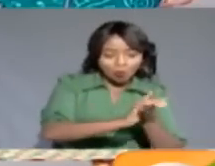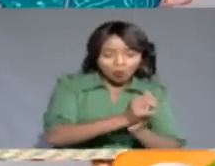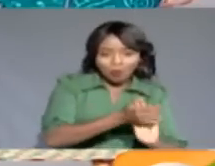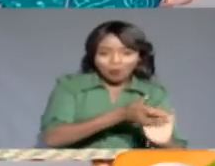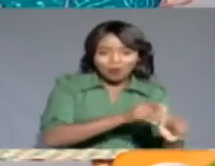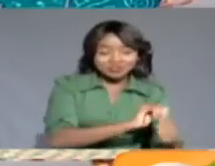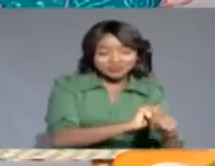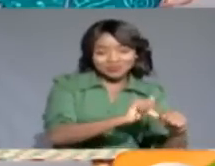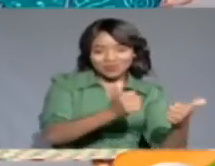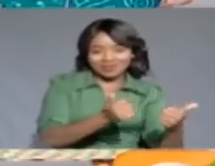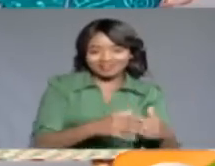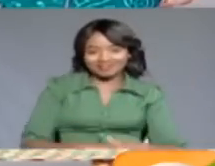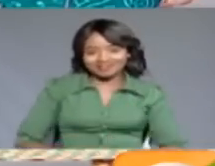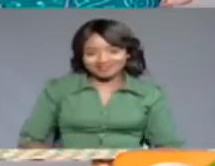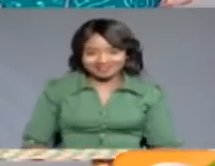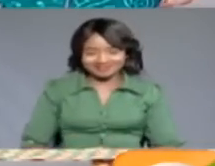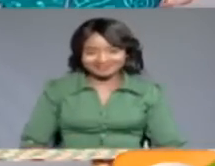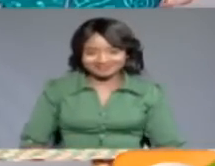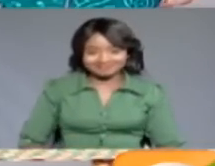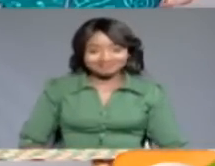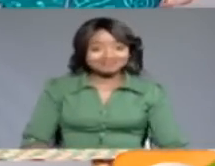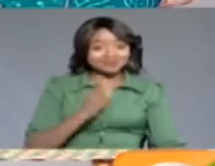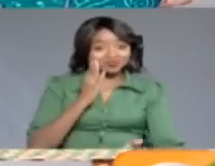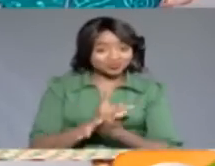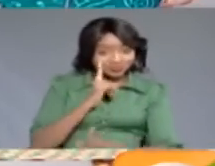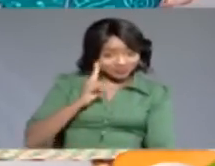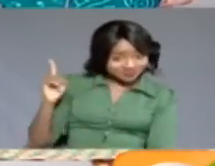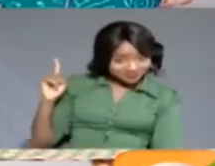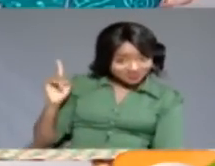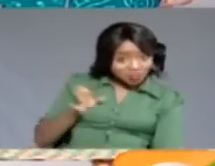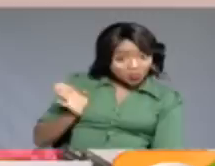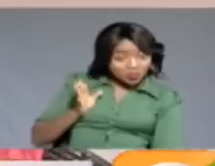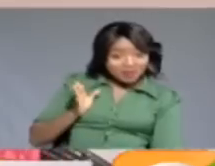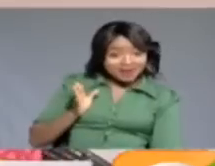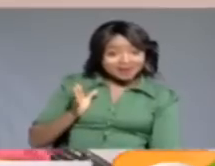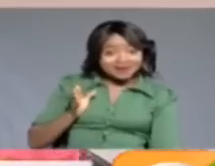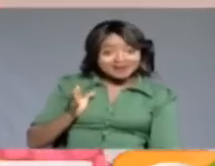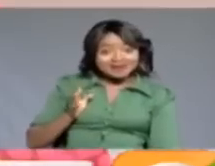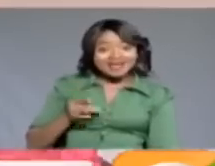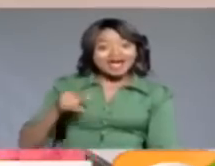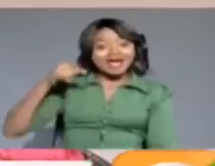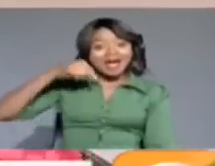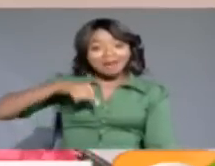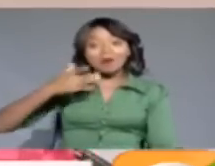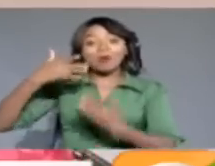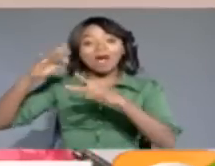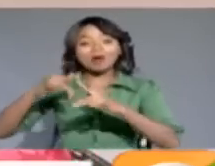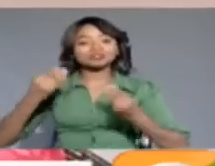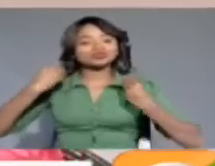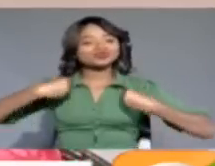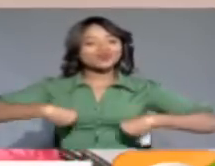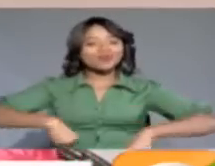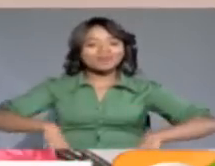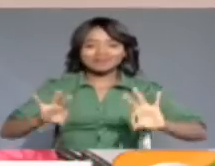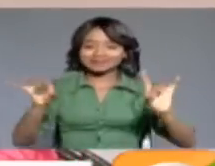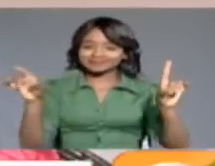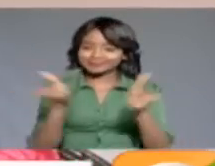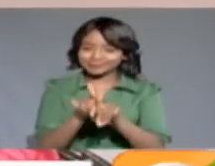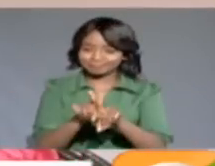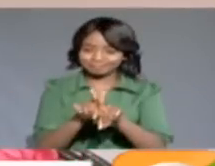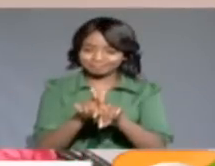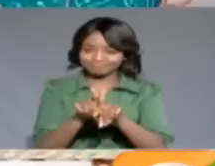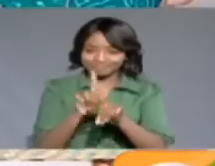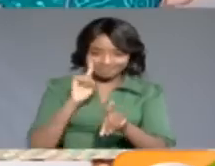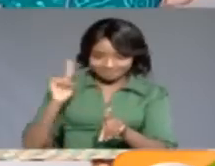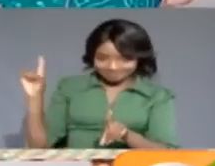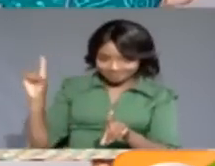Jamila, watu wasiomjua Bi Msafwari. Bi Msafwari umuone nje, umuone hapa. Mavazi yake ni hivi hivi.